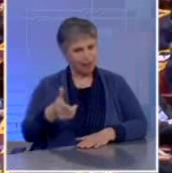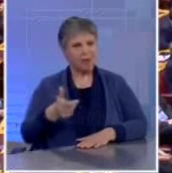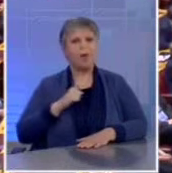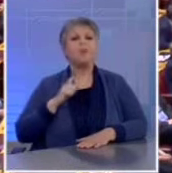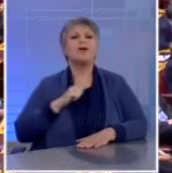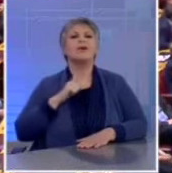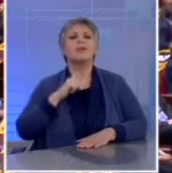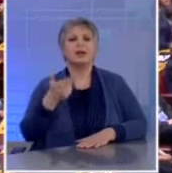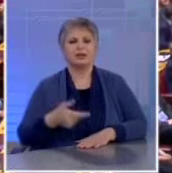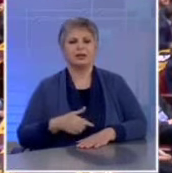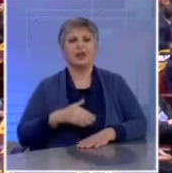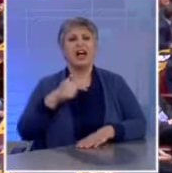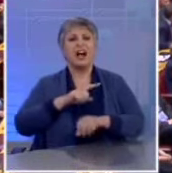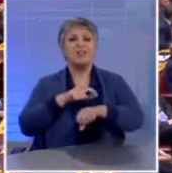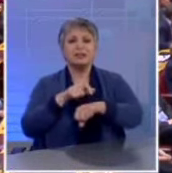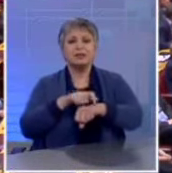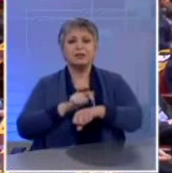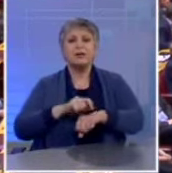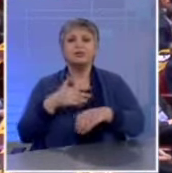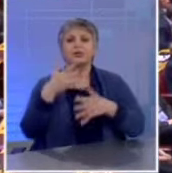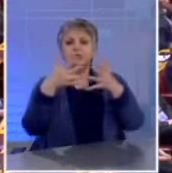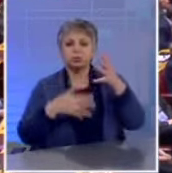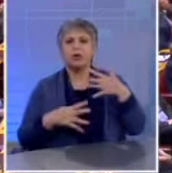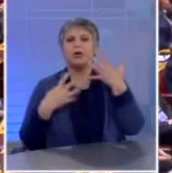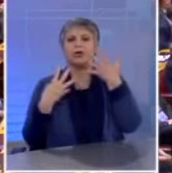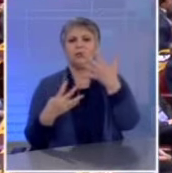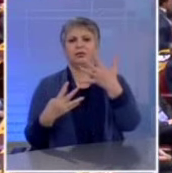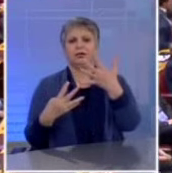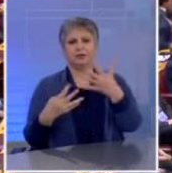9. Μετράμε 9 προς το παρόν. Ησυχία, παρακαλώ.